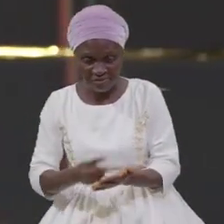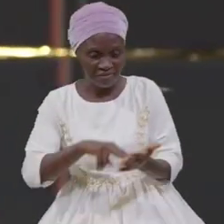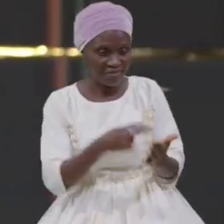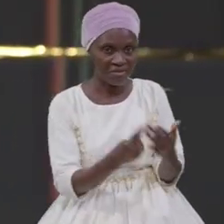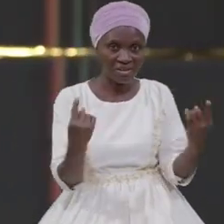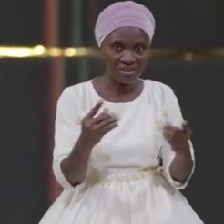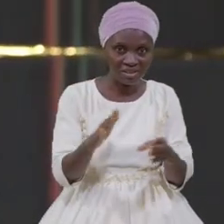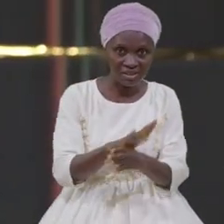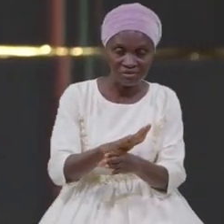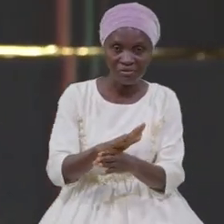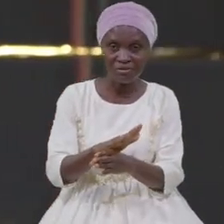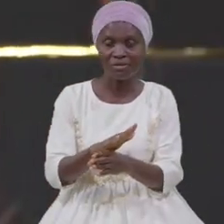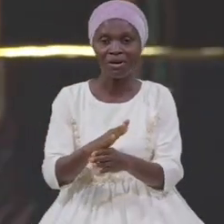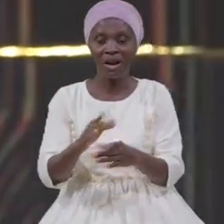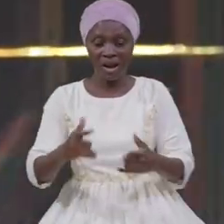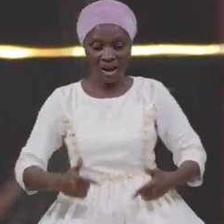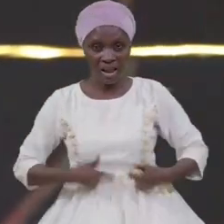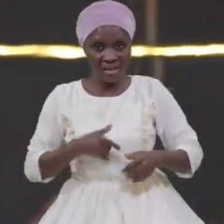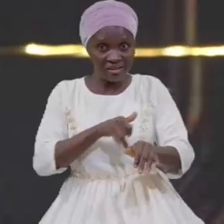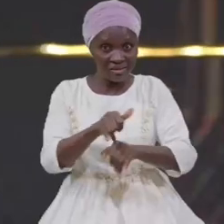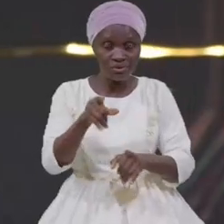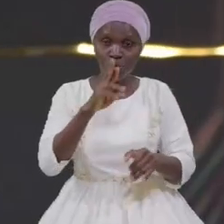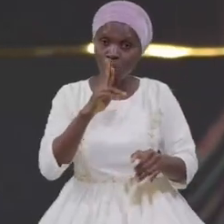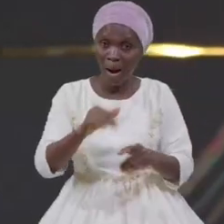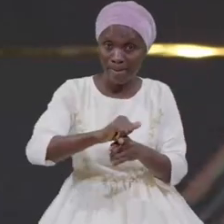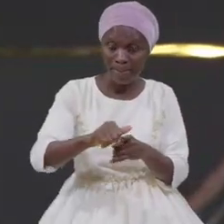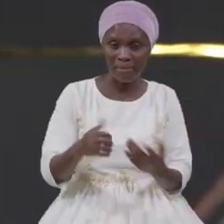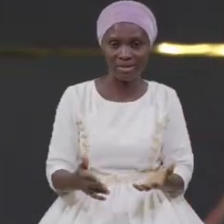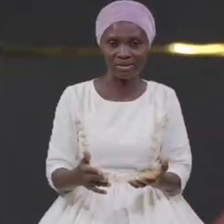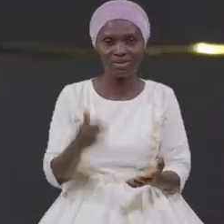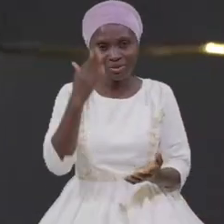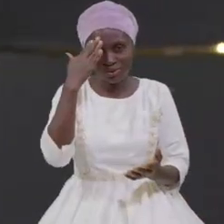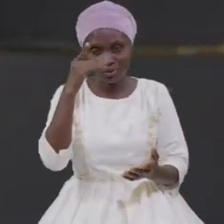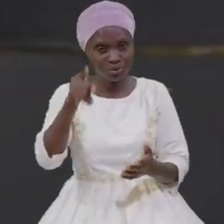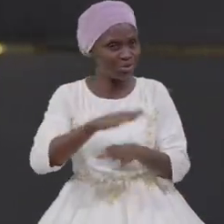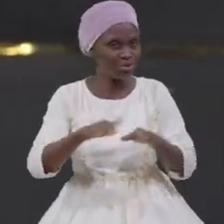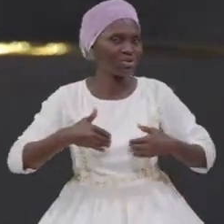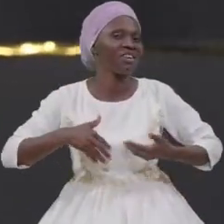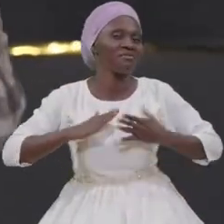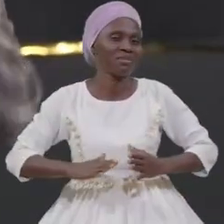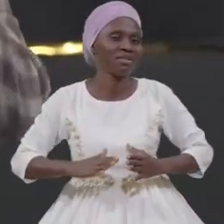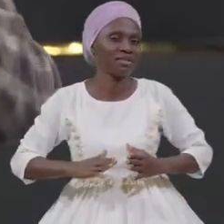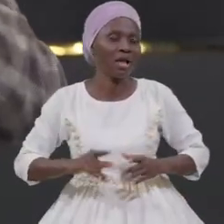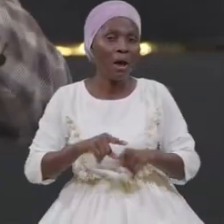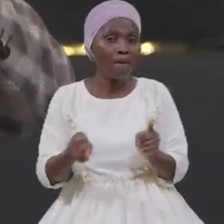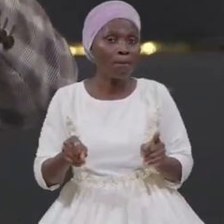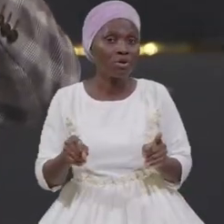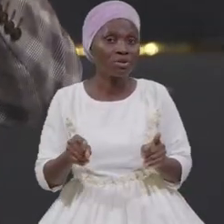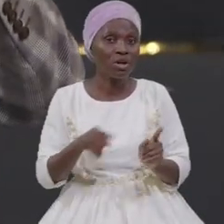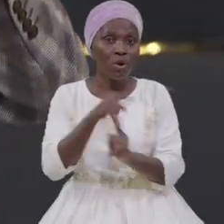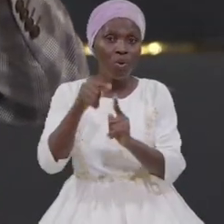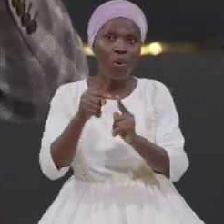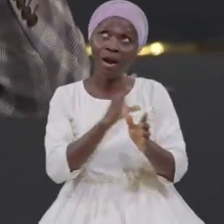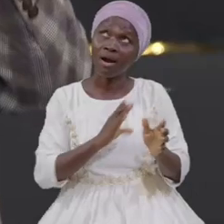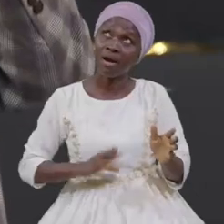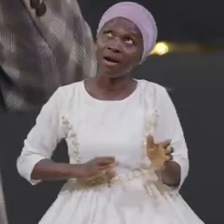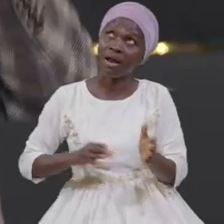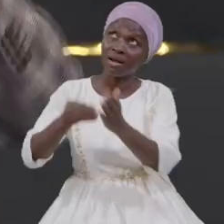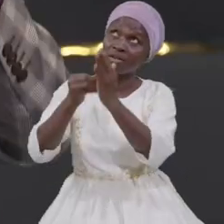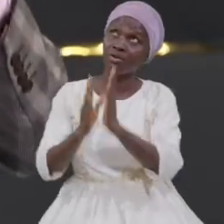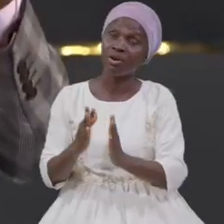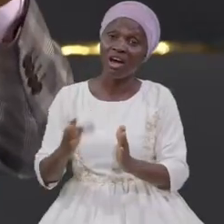quand le Dieu de paix, quand Christ qui est notre paix, et entre en toi et